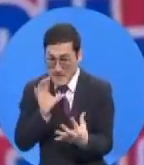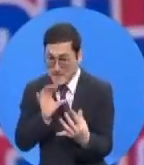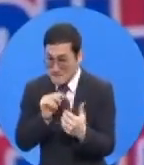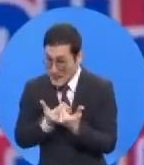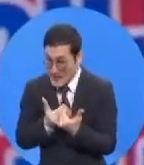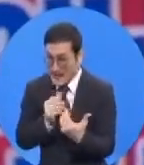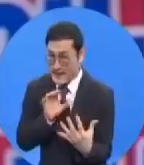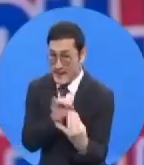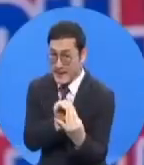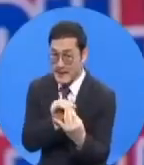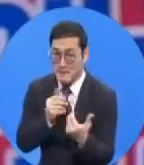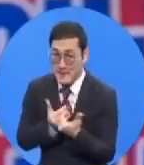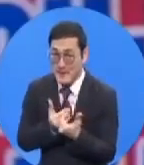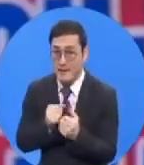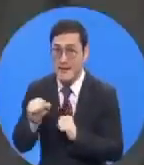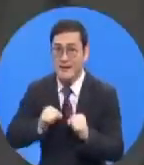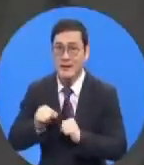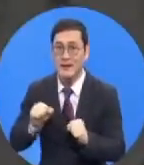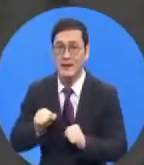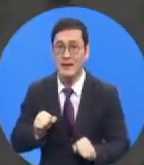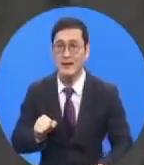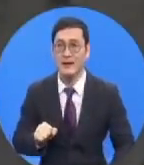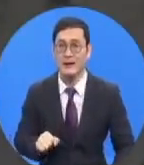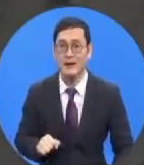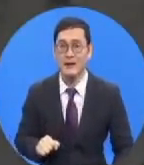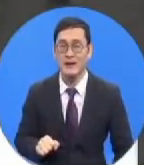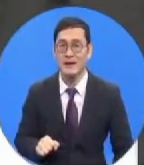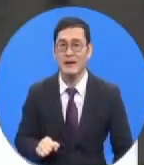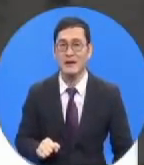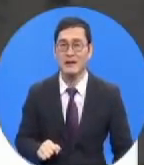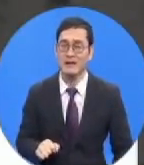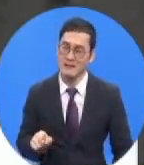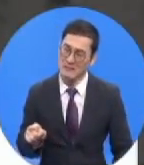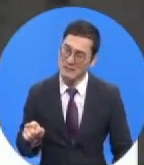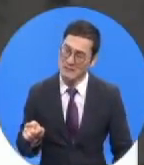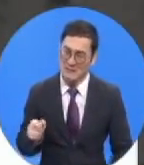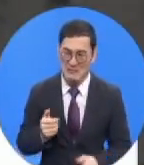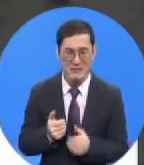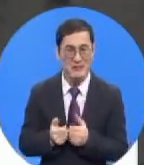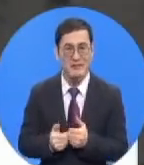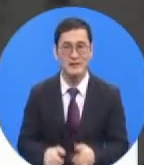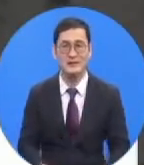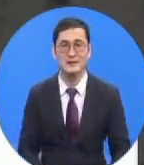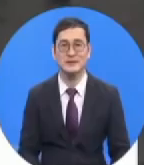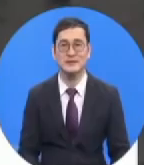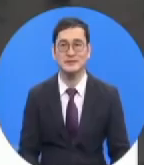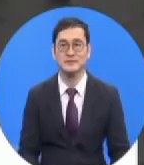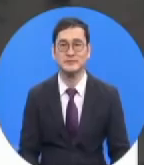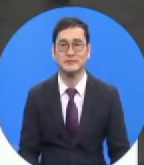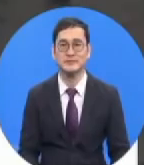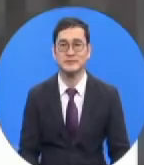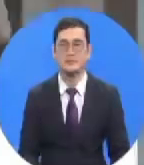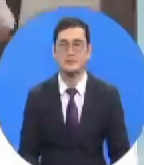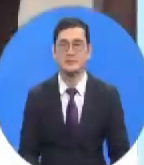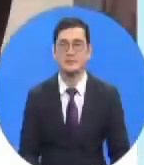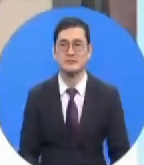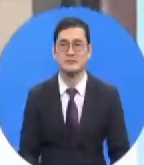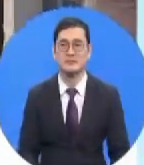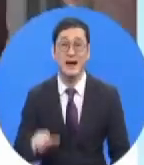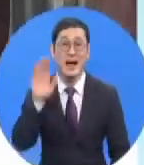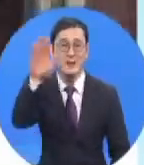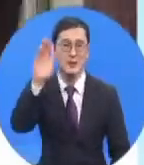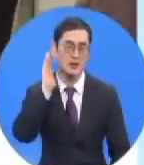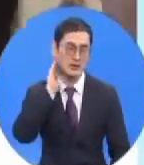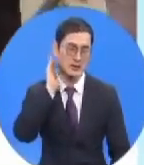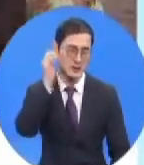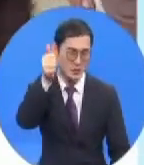아니 그러니까 정치인이 선출되기 위해서는 그런 테크닉이라든지 기술도 중요하지만 네. 적어도 대한민국을 대표하는 지도자가 되기 위해서는